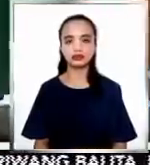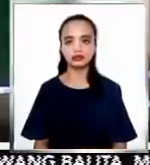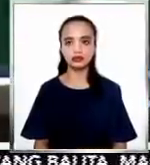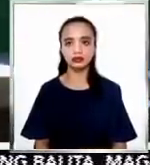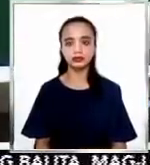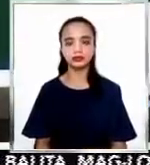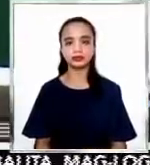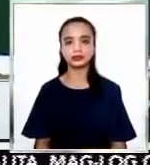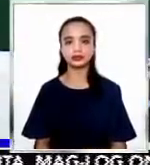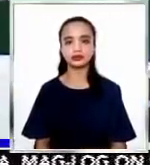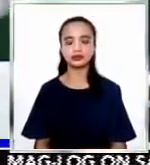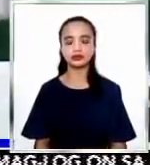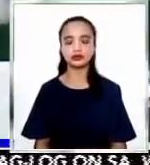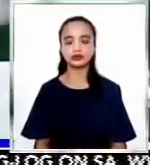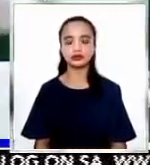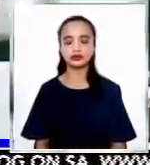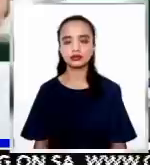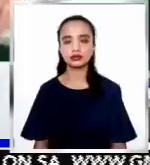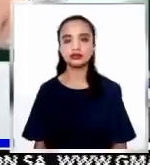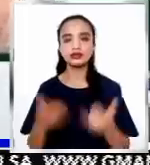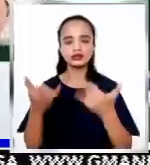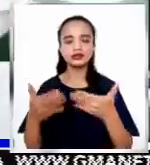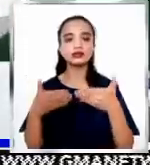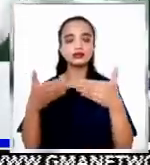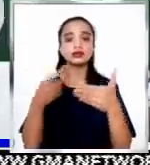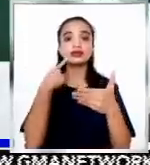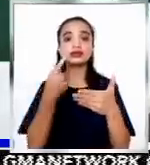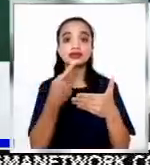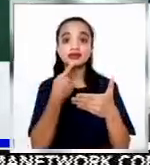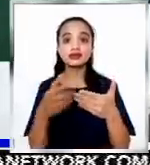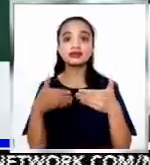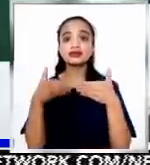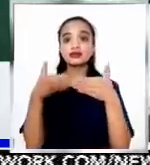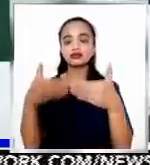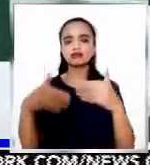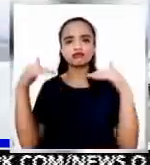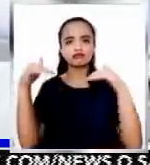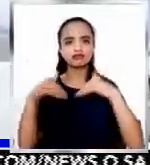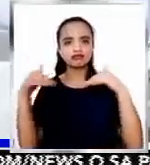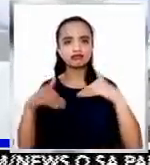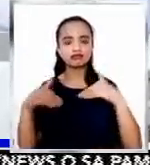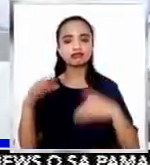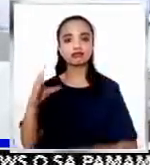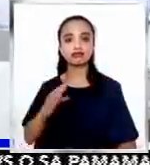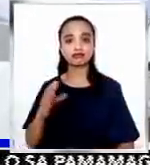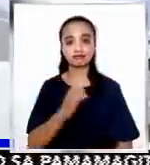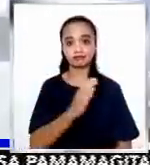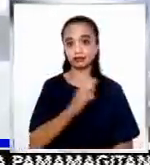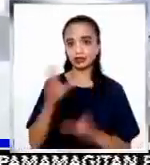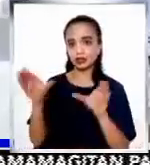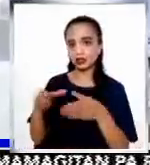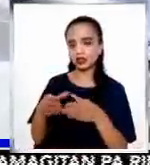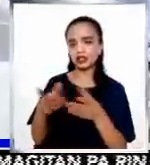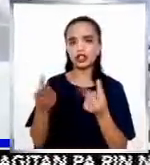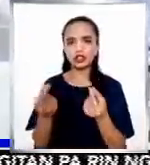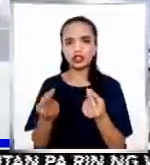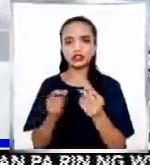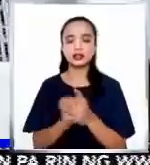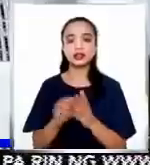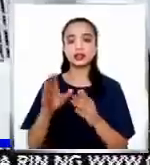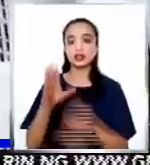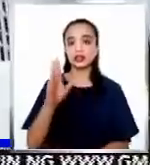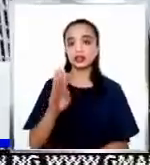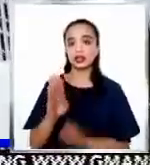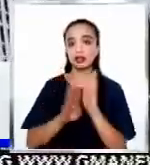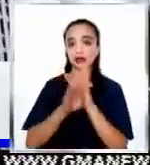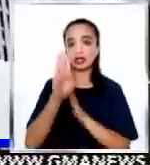We will now proceed with the calling. Sa pagpapatuloy ng pagdinig ng House Blue Ribbon Committee, pinagpaliwanag ang Development Bank of the Philippines